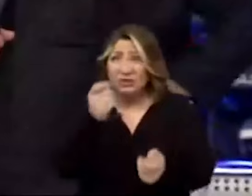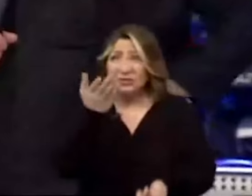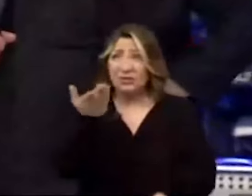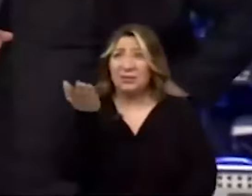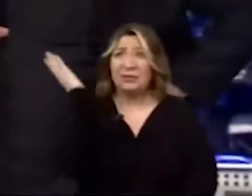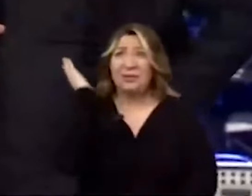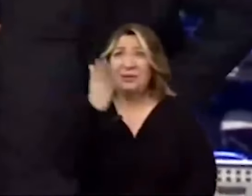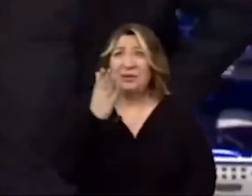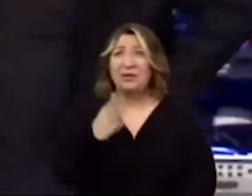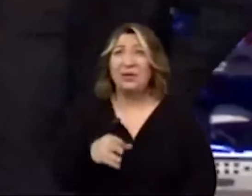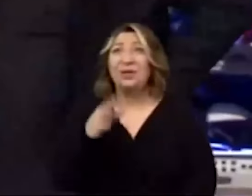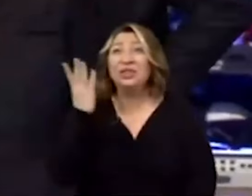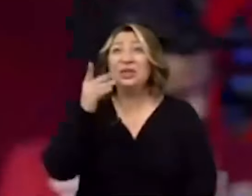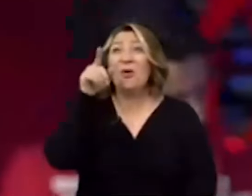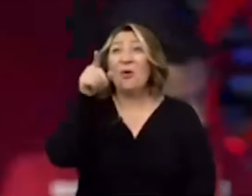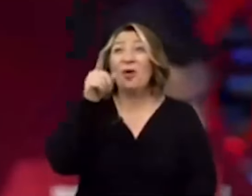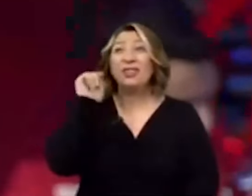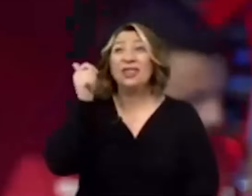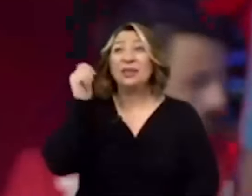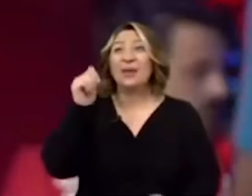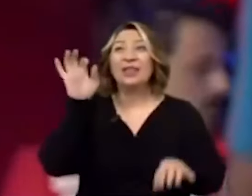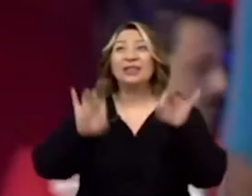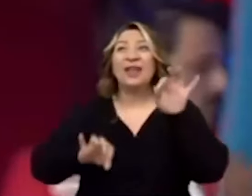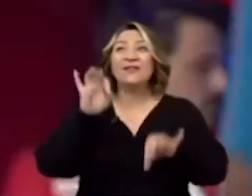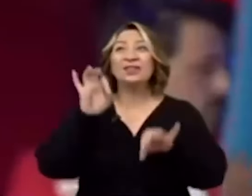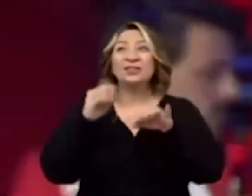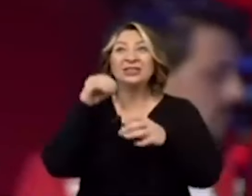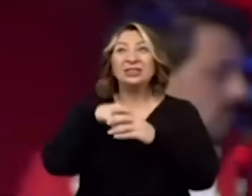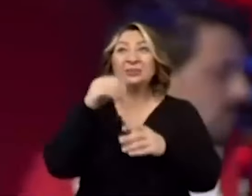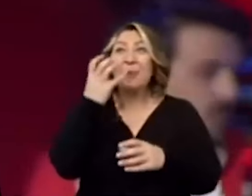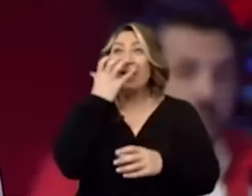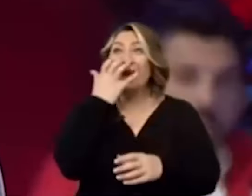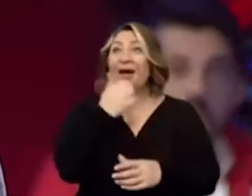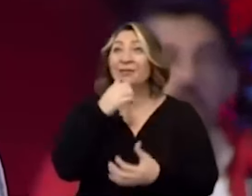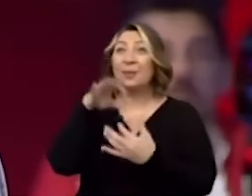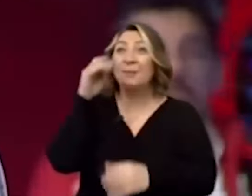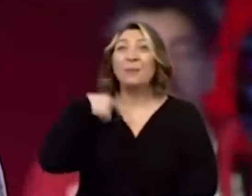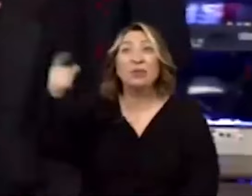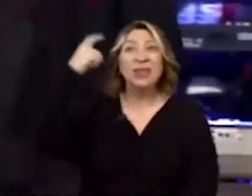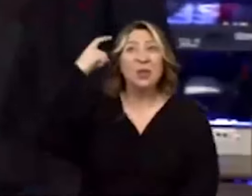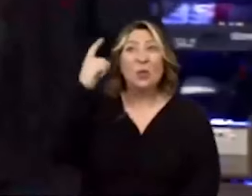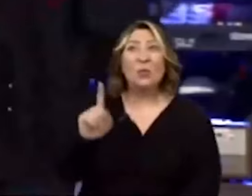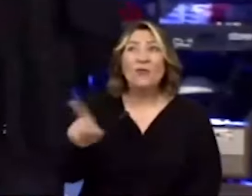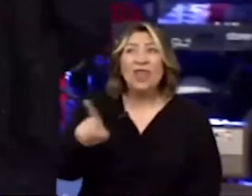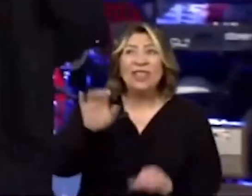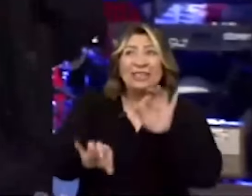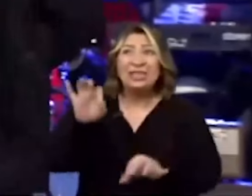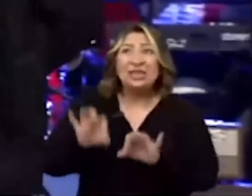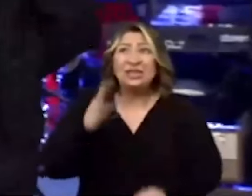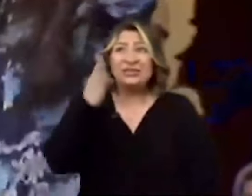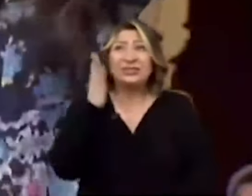be? Yani... İşte o ne zamandır teftiş için beklenen adamdır. Aa, tanıyorum ben bunu. Müfettiş bu